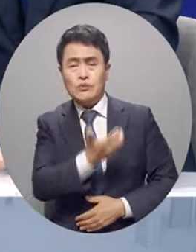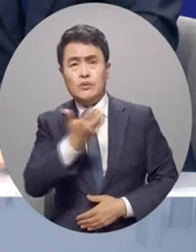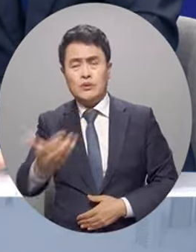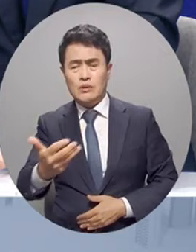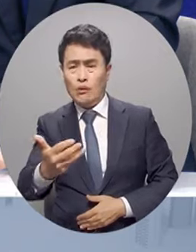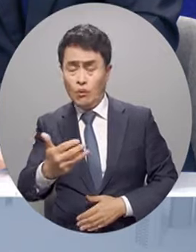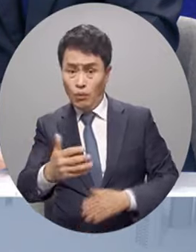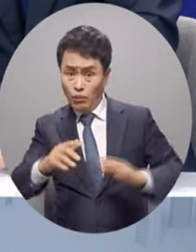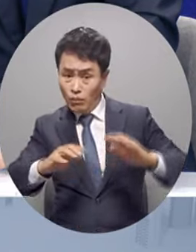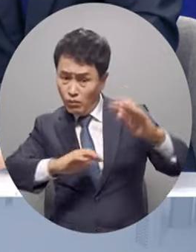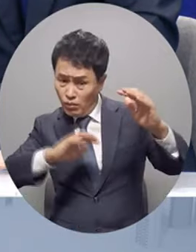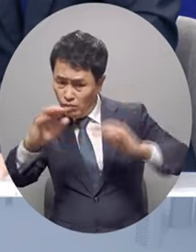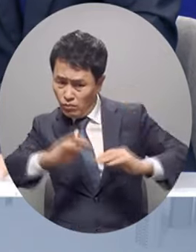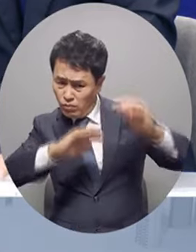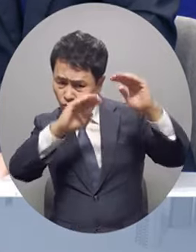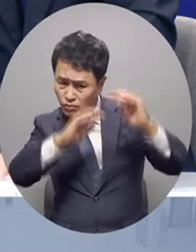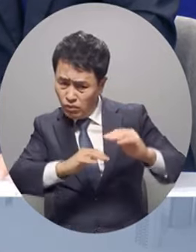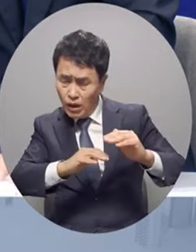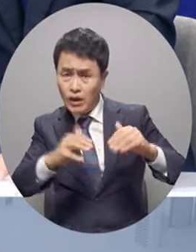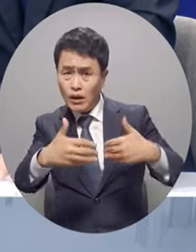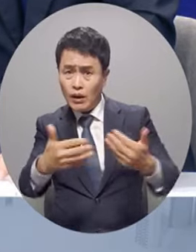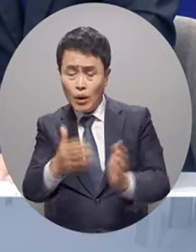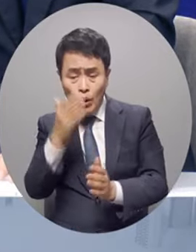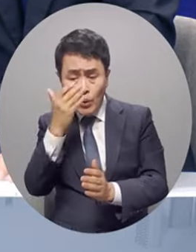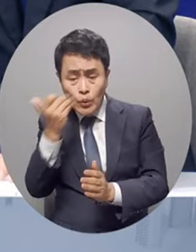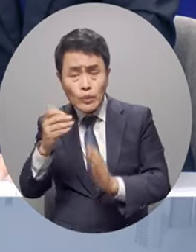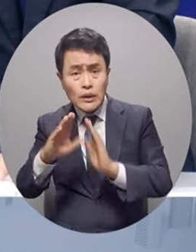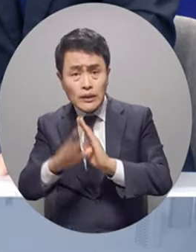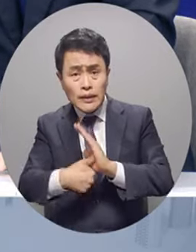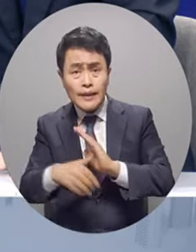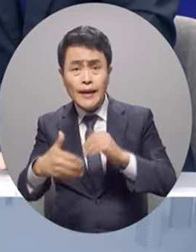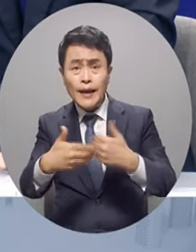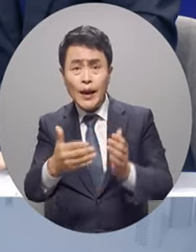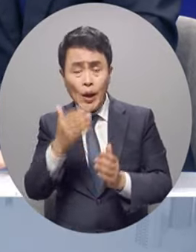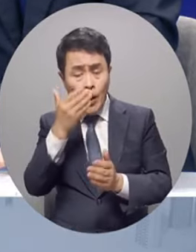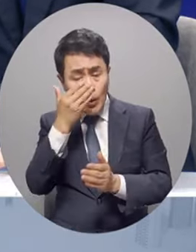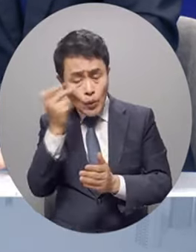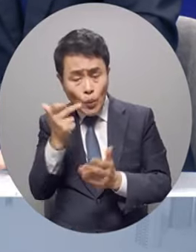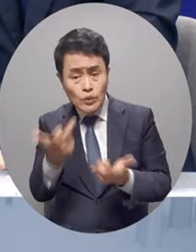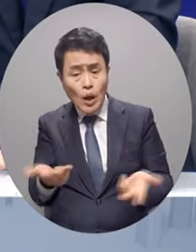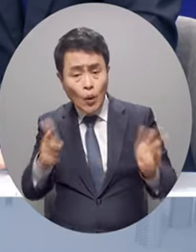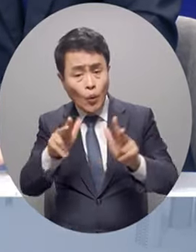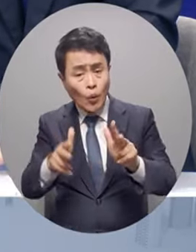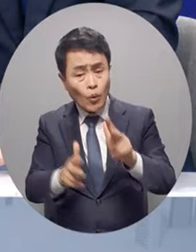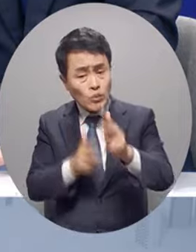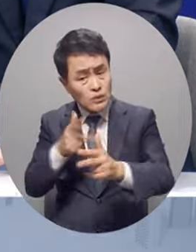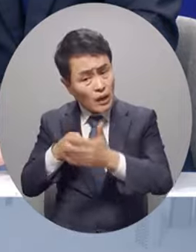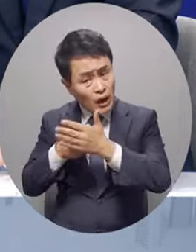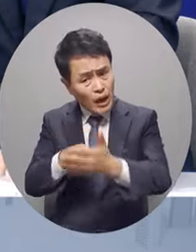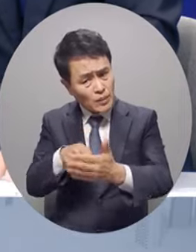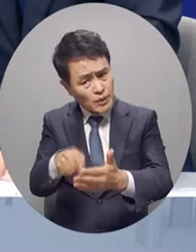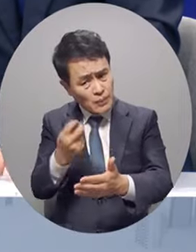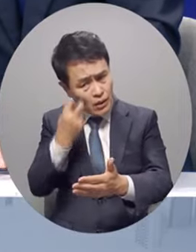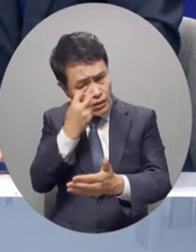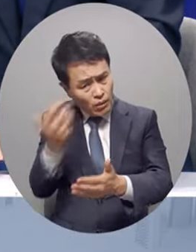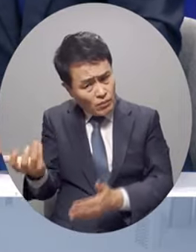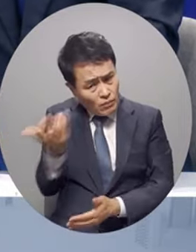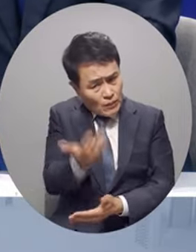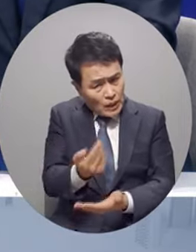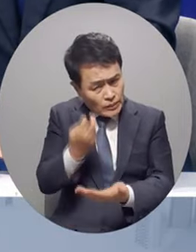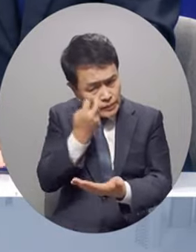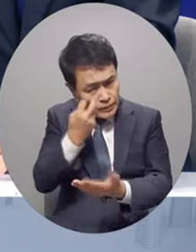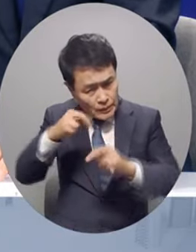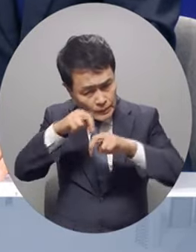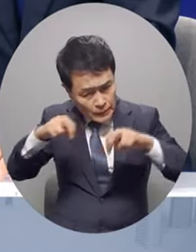의사 결정 정 과정뿐만 아니라 용산 시대의 상징으로 꼽히는 용산공원 조성 사업도 검증 대상에 올릴 것으로 보입니다